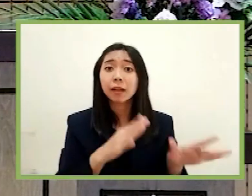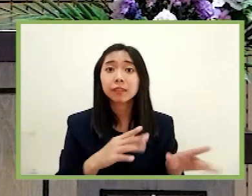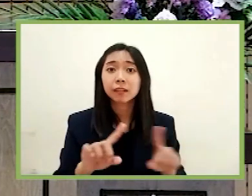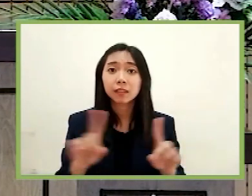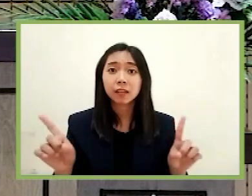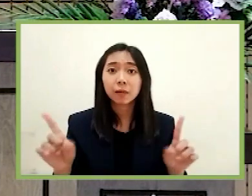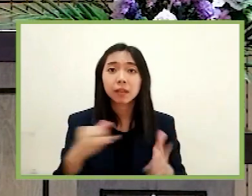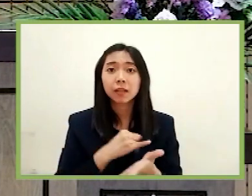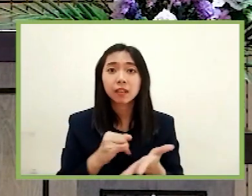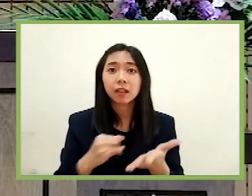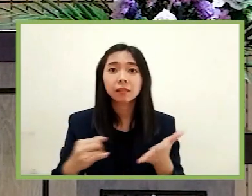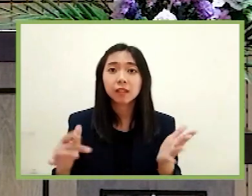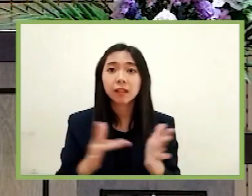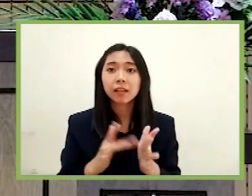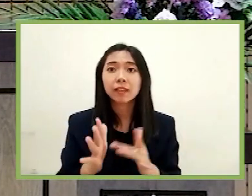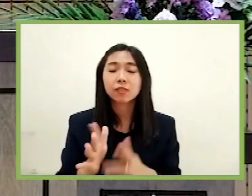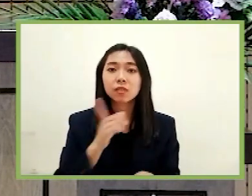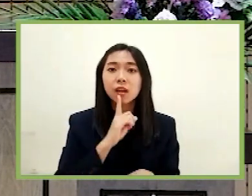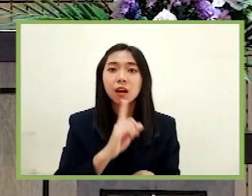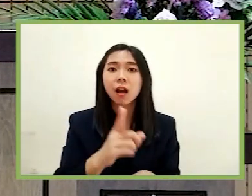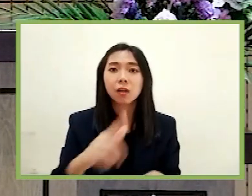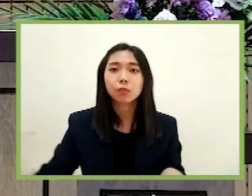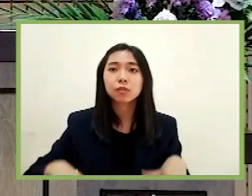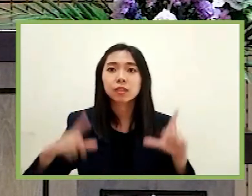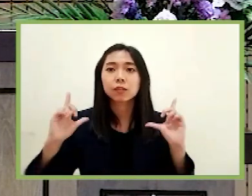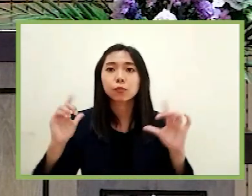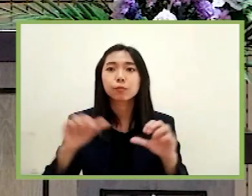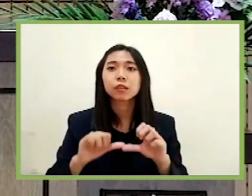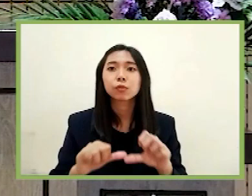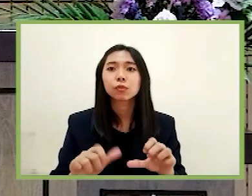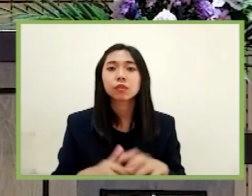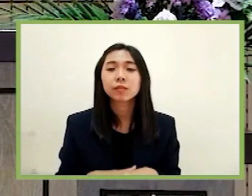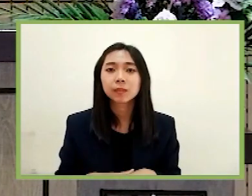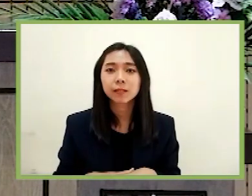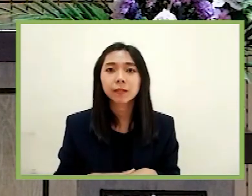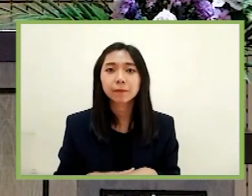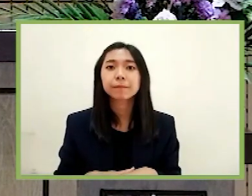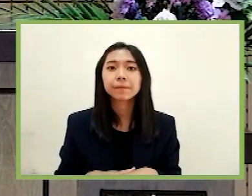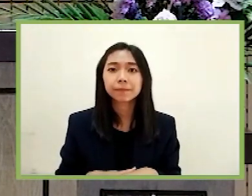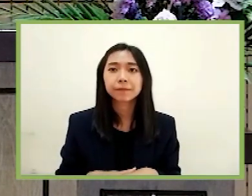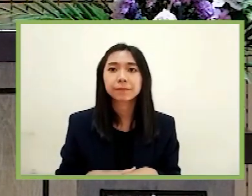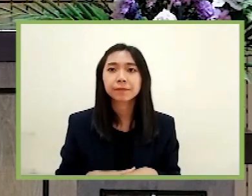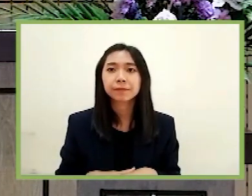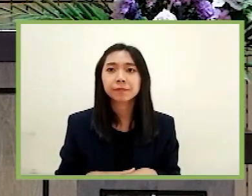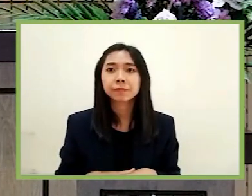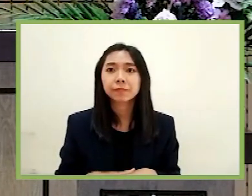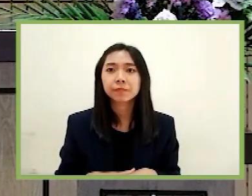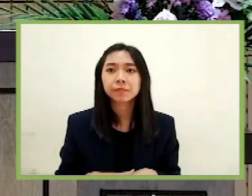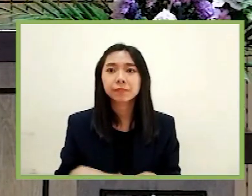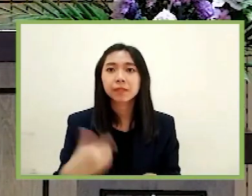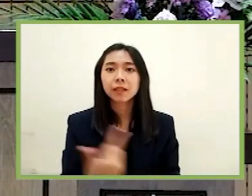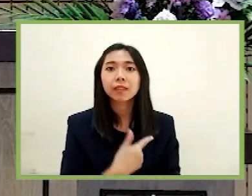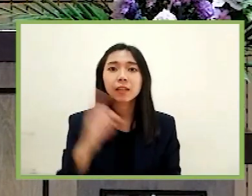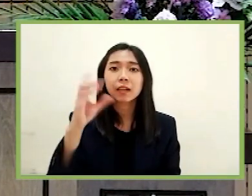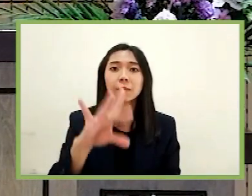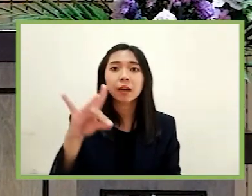dari Kristus itulah yang harus hidup terus-menerus karena itulah kita dipanggil